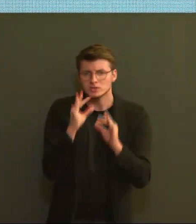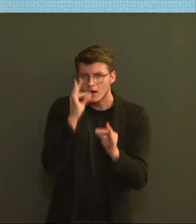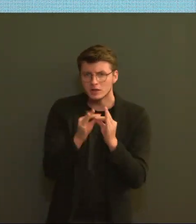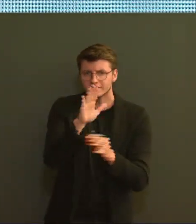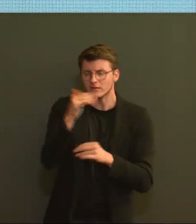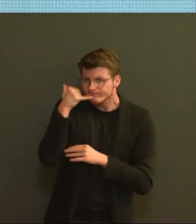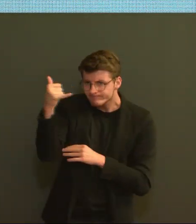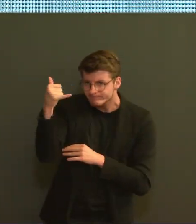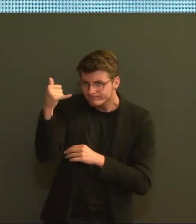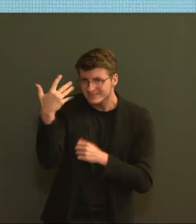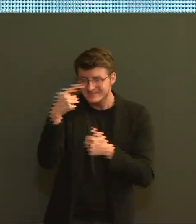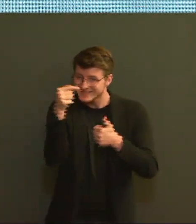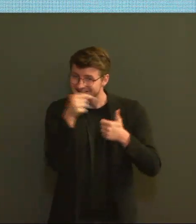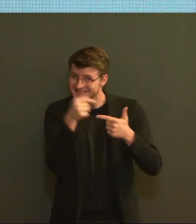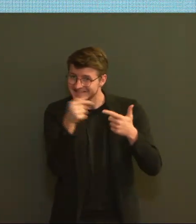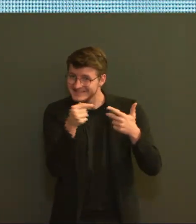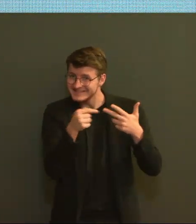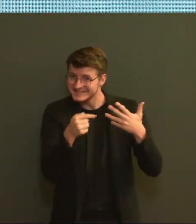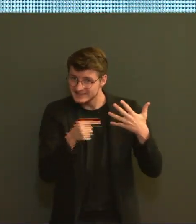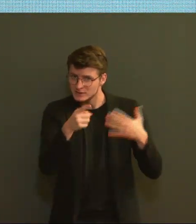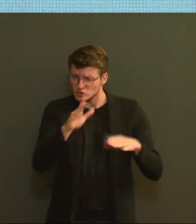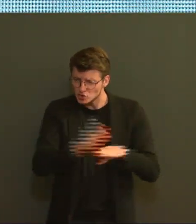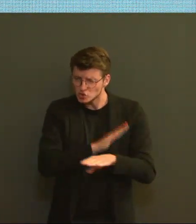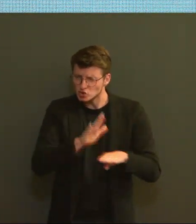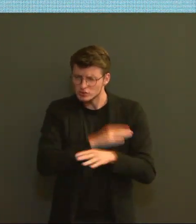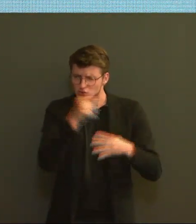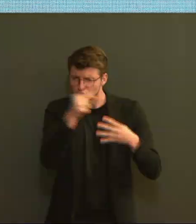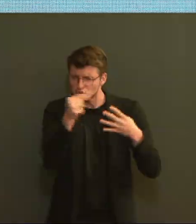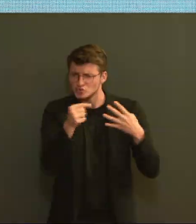kleine aandachtspunten maken op termijn